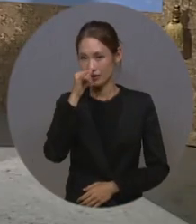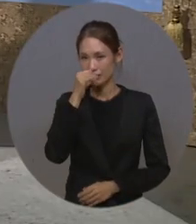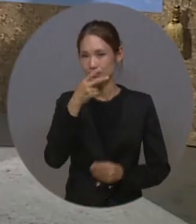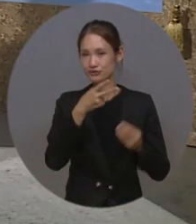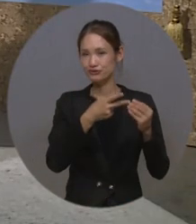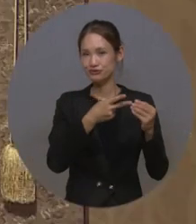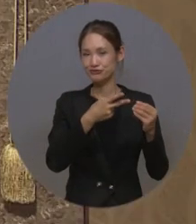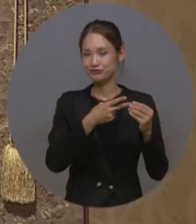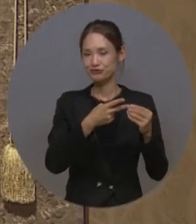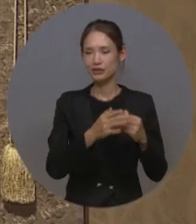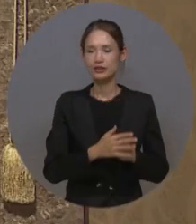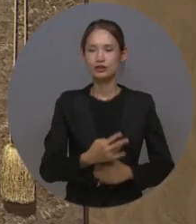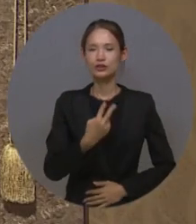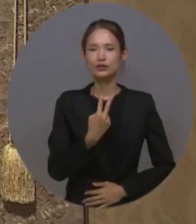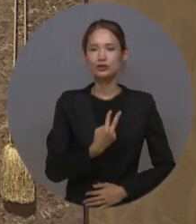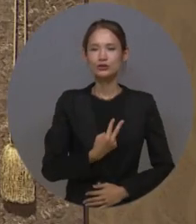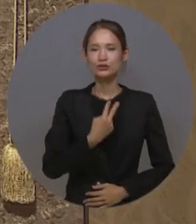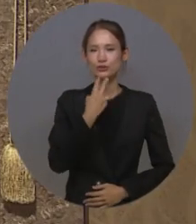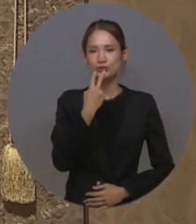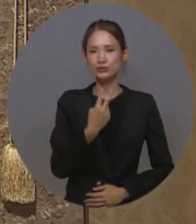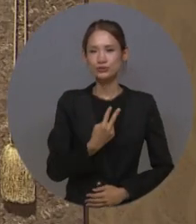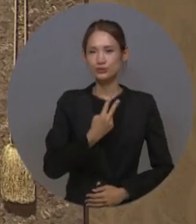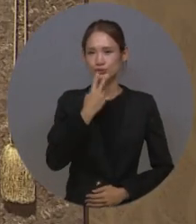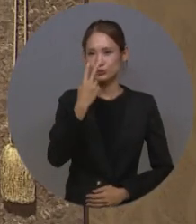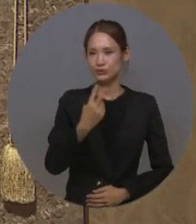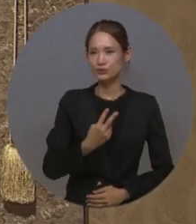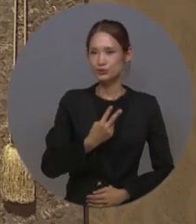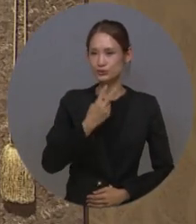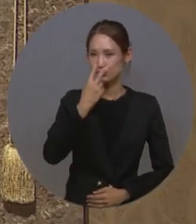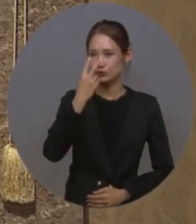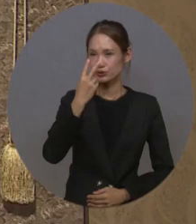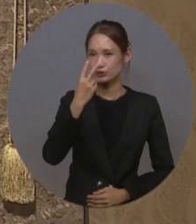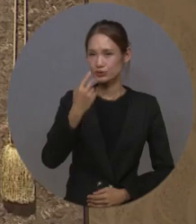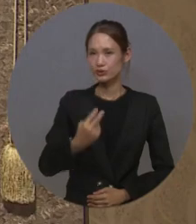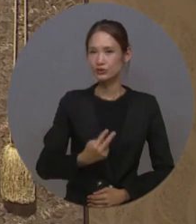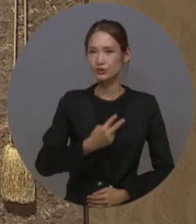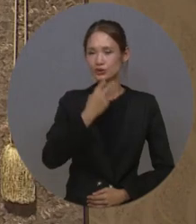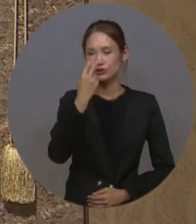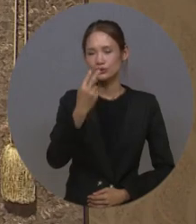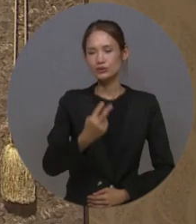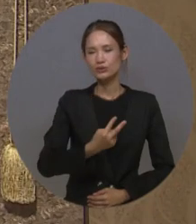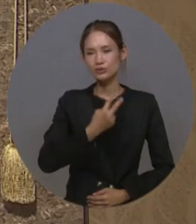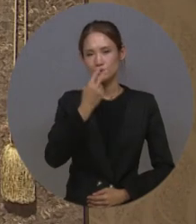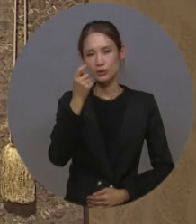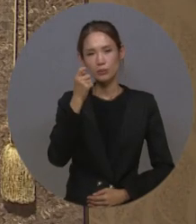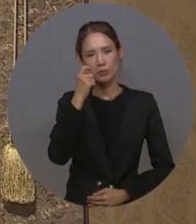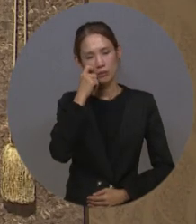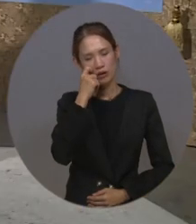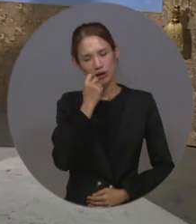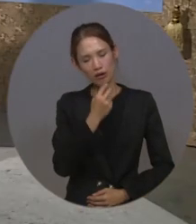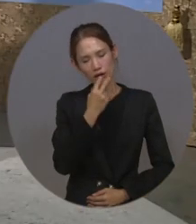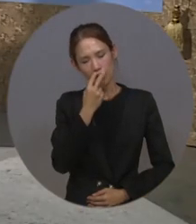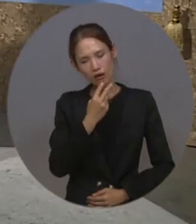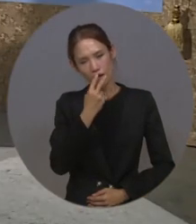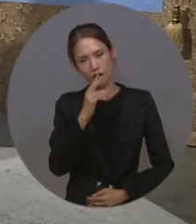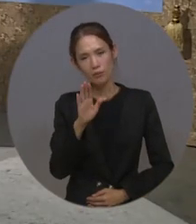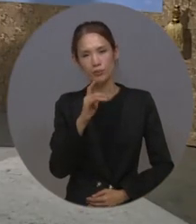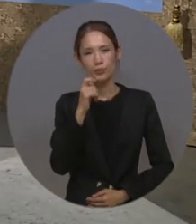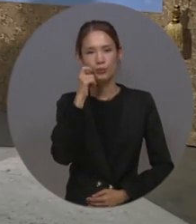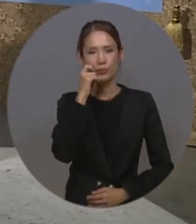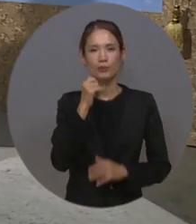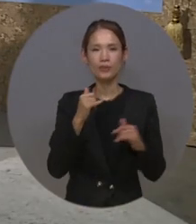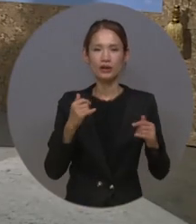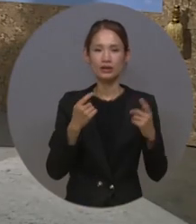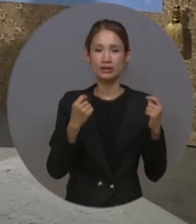이제 숨을 잘 쉴 수 있어야 되는데 예. 자는 동안에 숨을 못 쉬는 사람들이 의외로 많아요. 대표적인 증상이